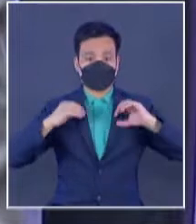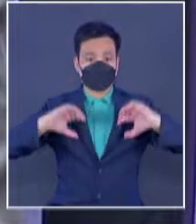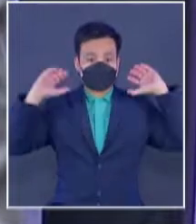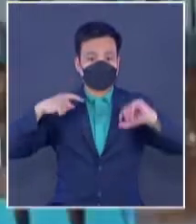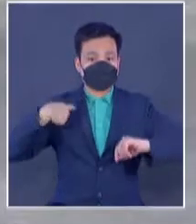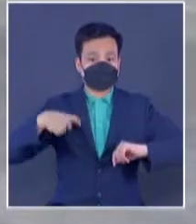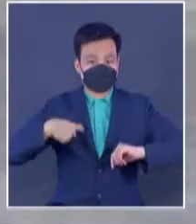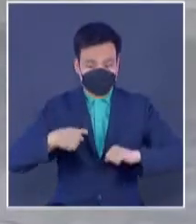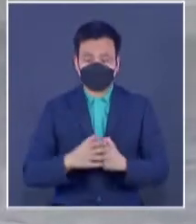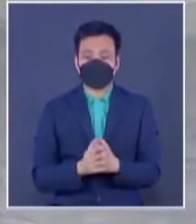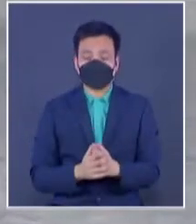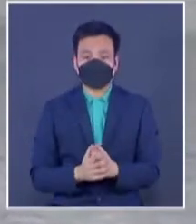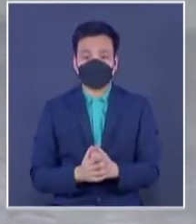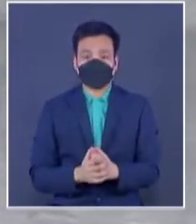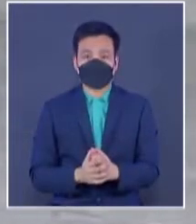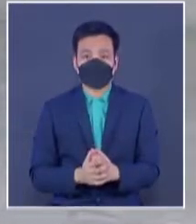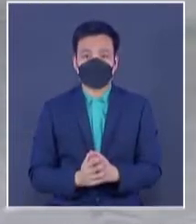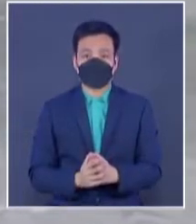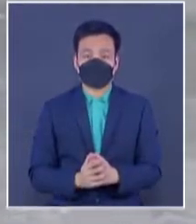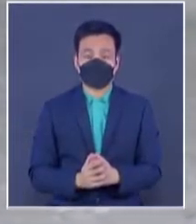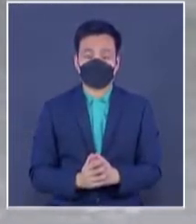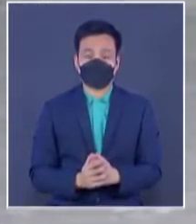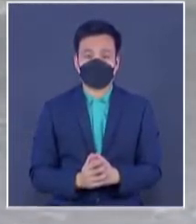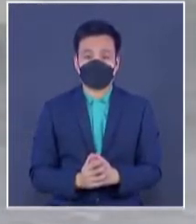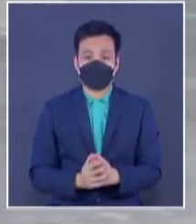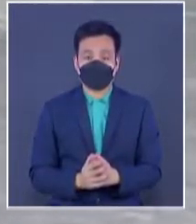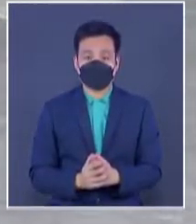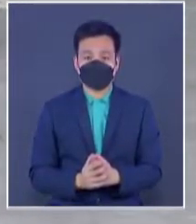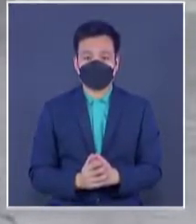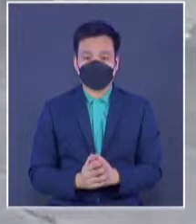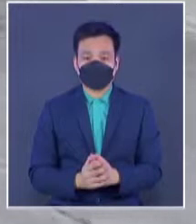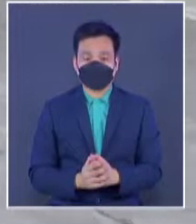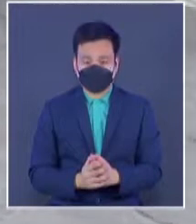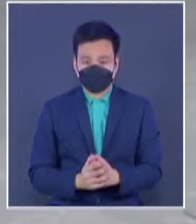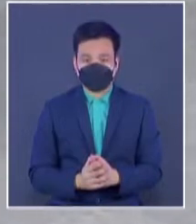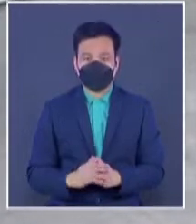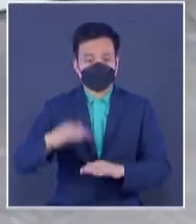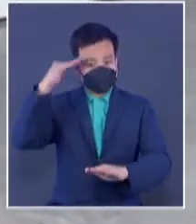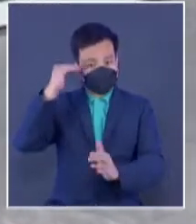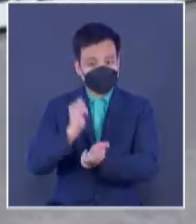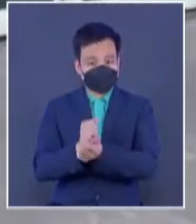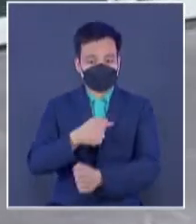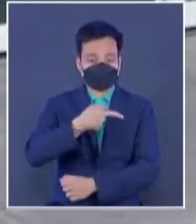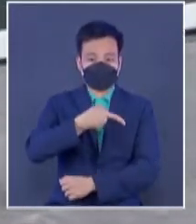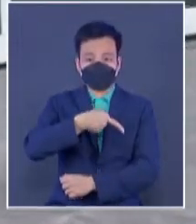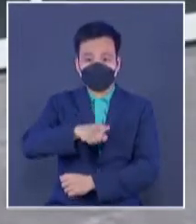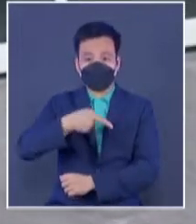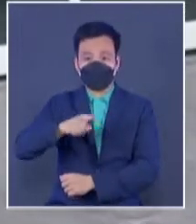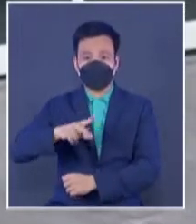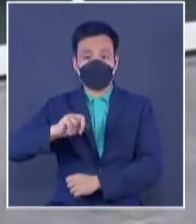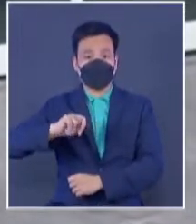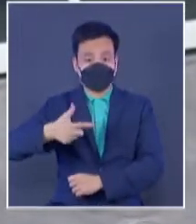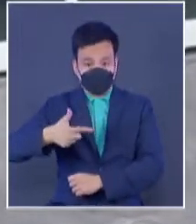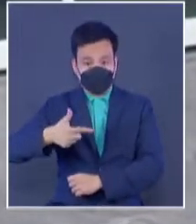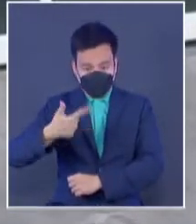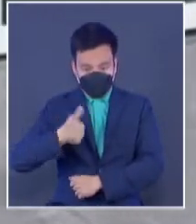จ้ตำรวจและสำนักงานป้องกันและปราบปรามการฟอกเงินครับหรือว่าปปง.ปปง.เนี่ยเขาเข้าไปอายัดทรัพย์